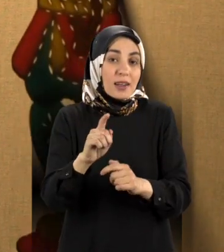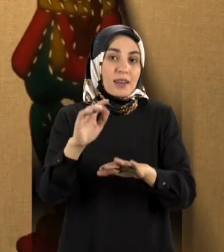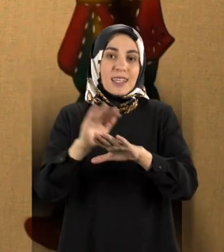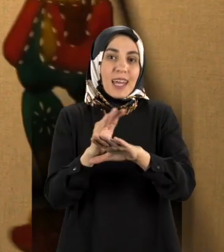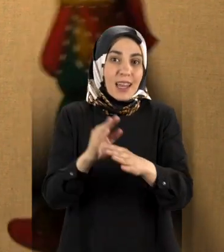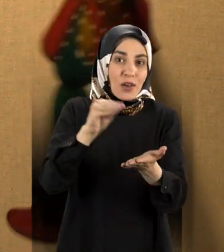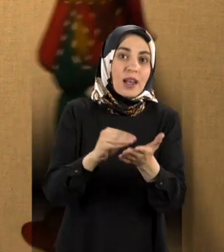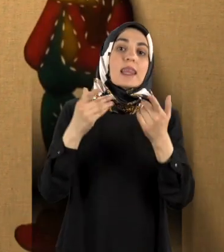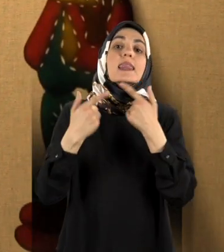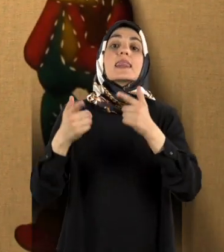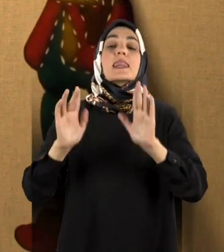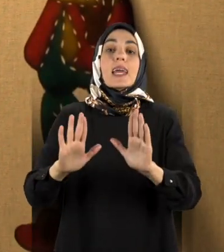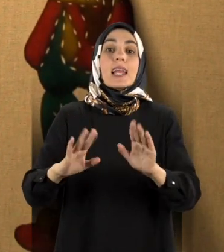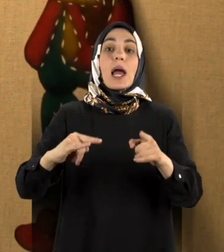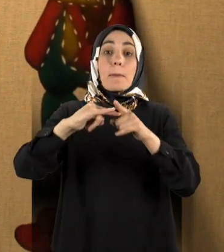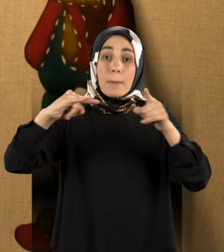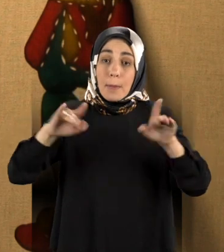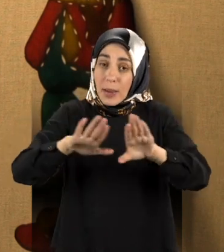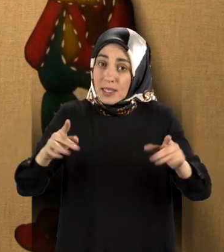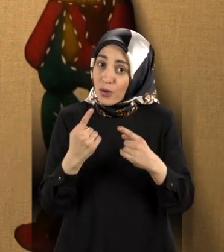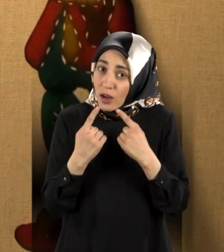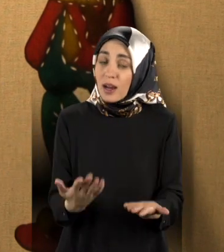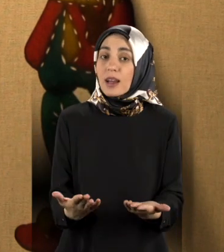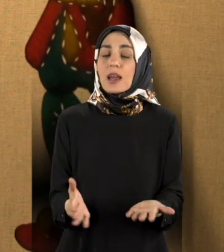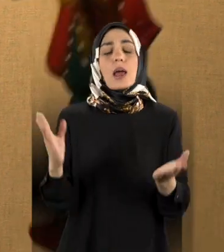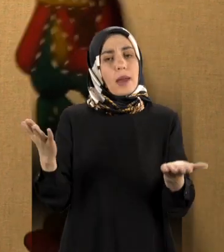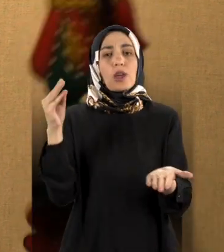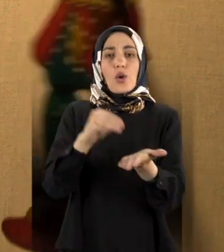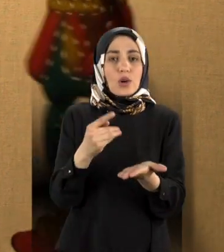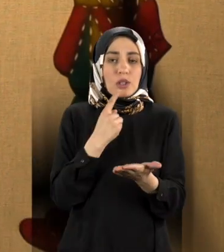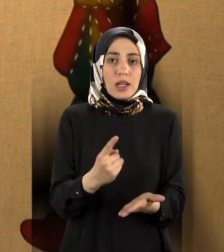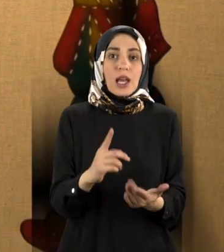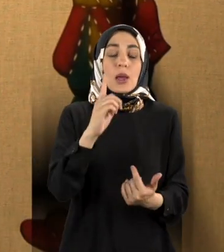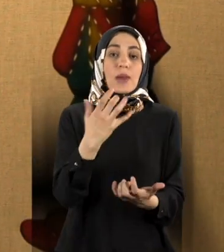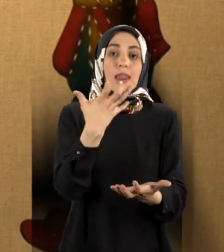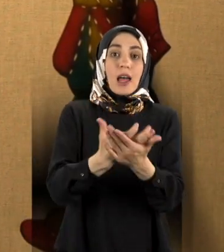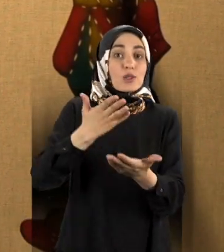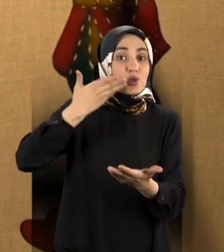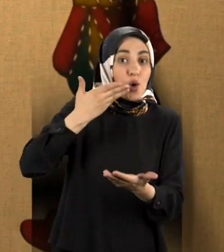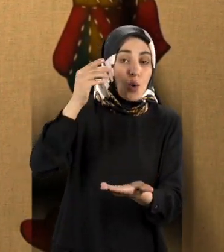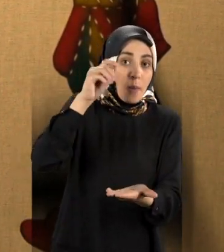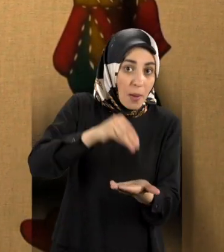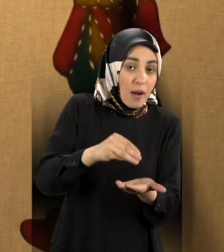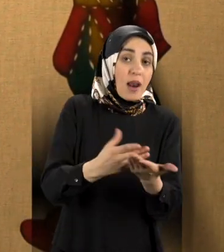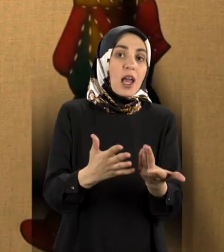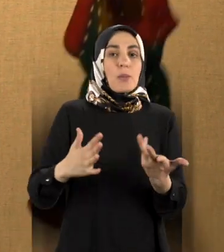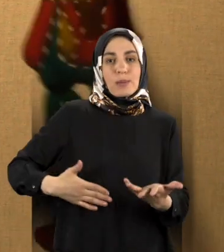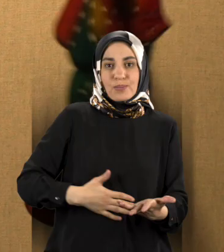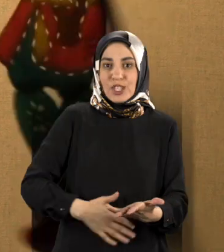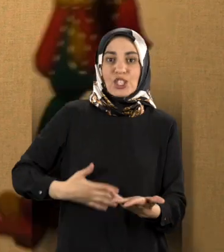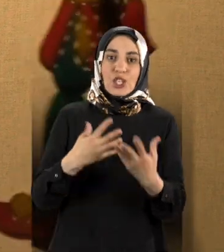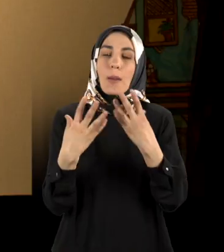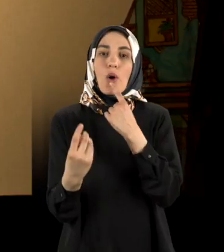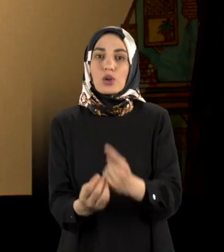ayaklı kedi korlar diğeri Karagöz'ün masayı koyarlar Peki canım Koysunlar bu Sonra birer Tas Çorba getirirler